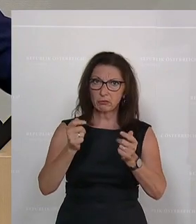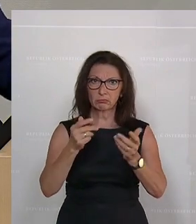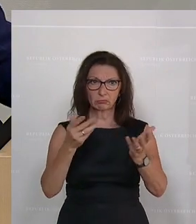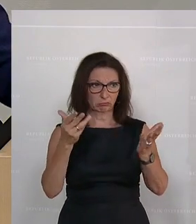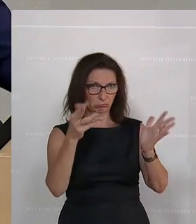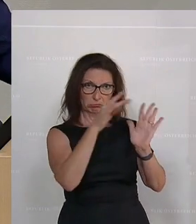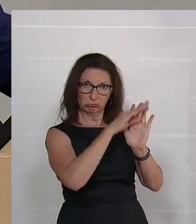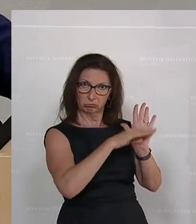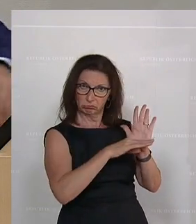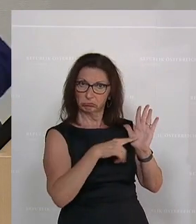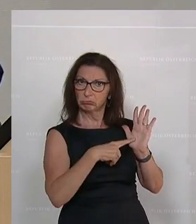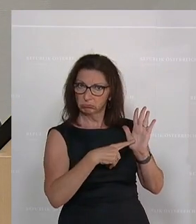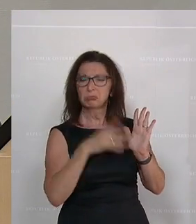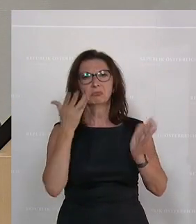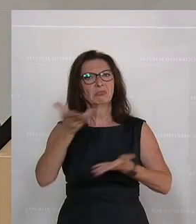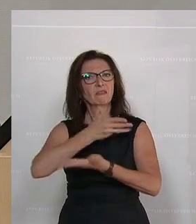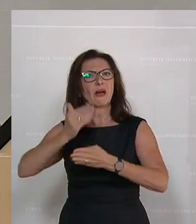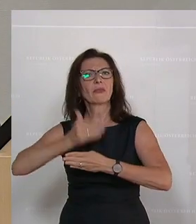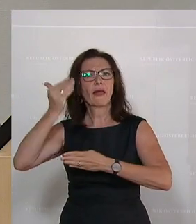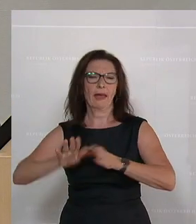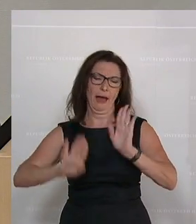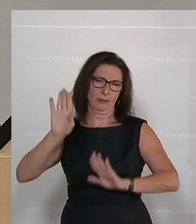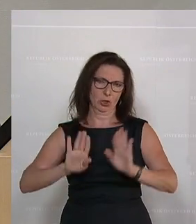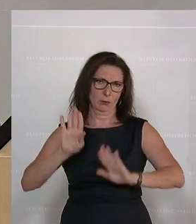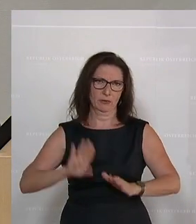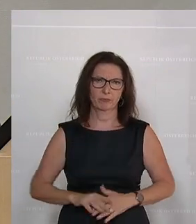nach den verhandlungen zur abstimmung gebracht